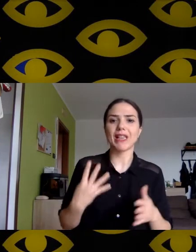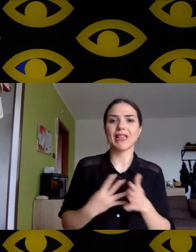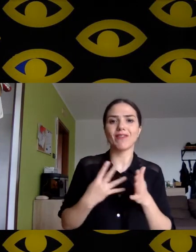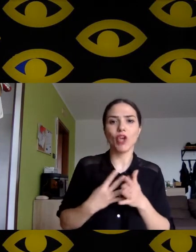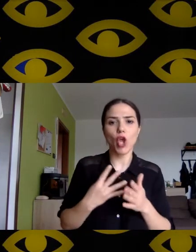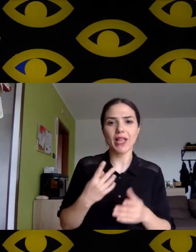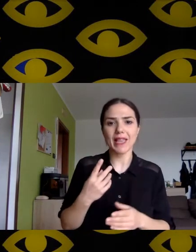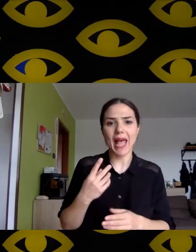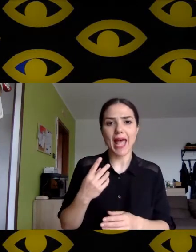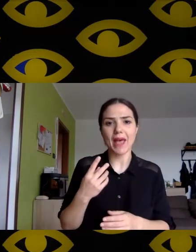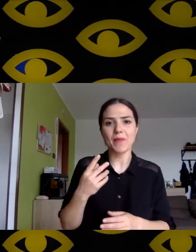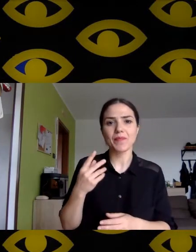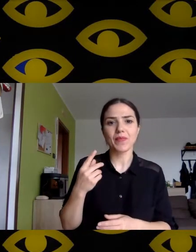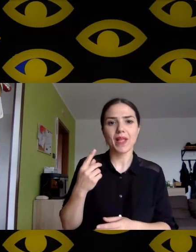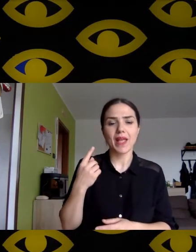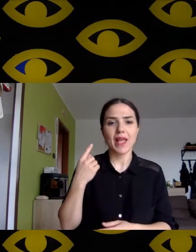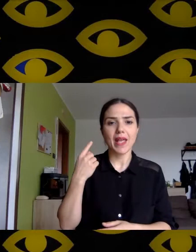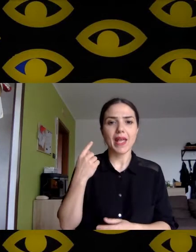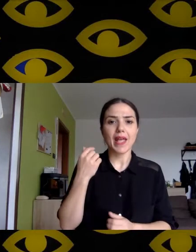permetterebbero